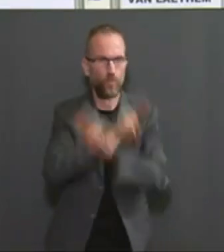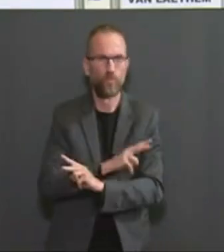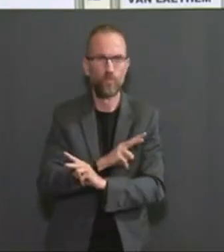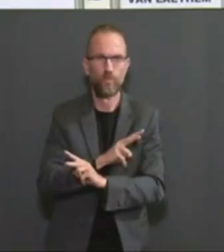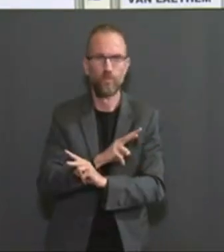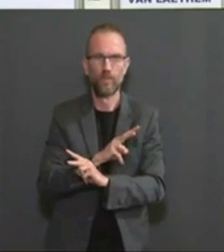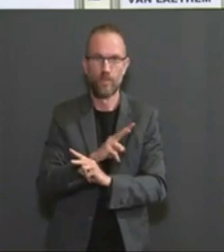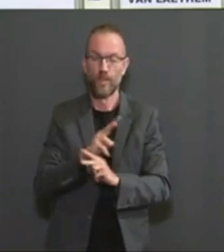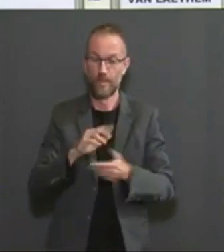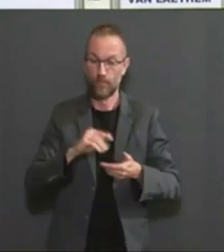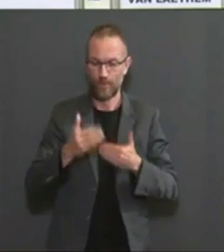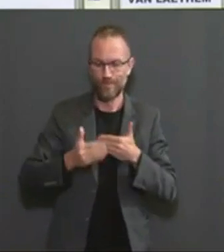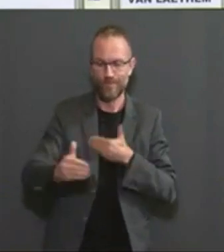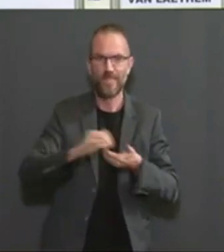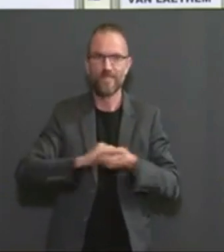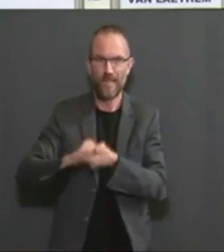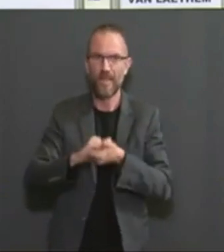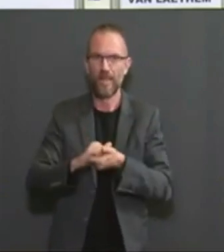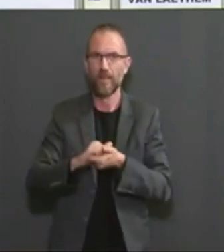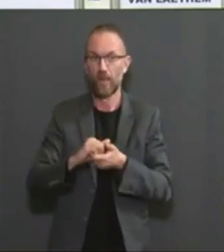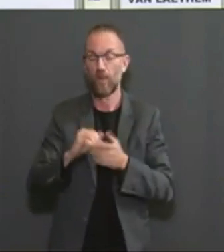sont favorables au virus.